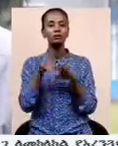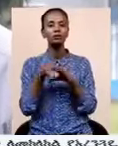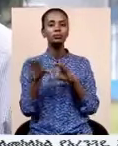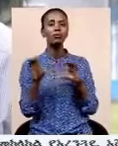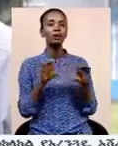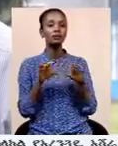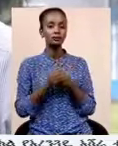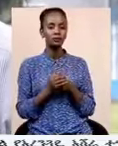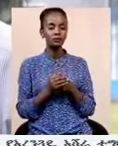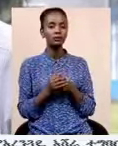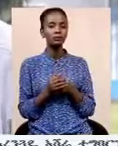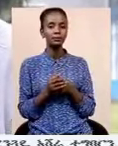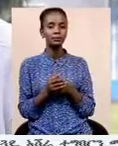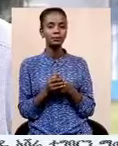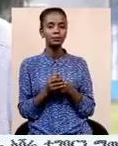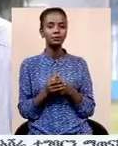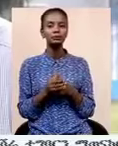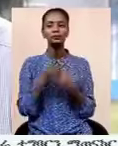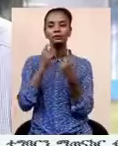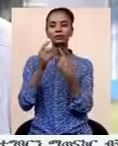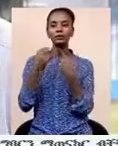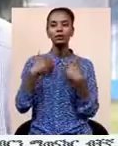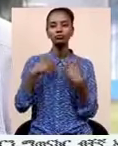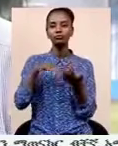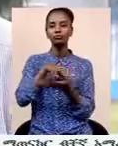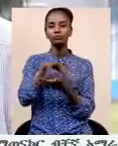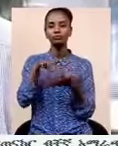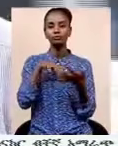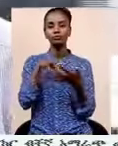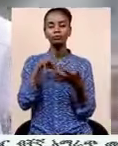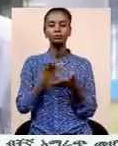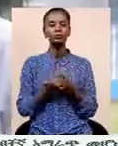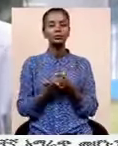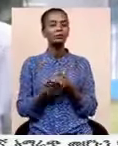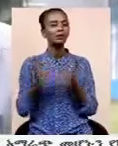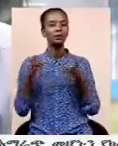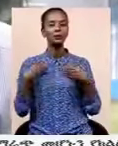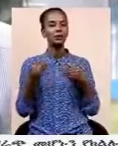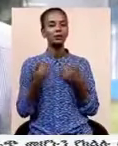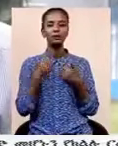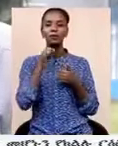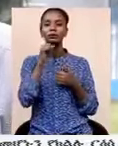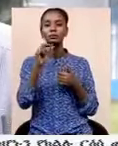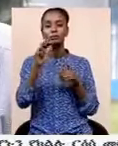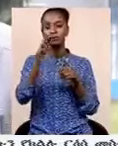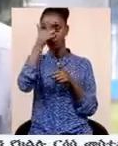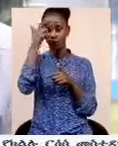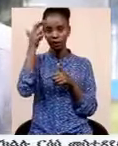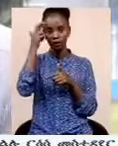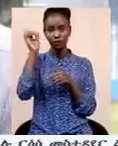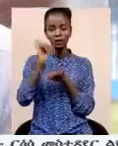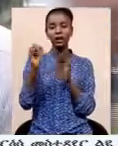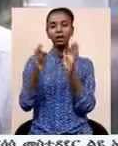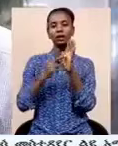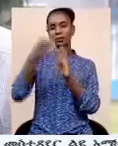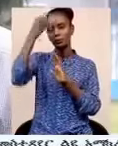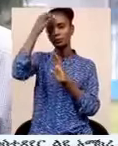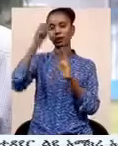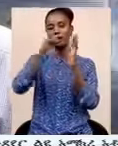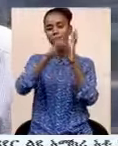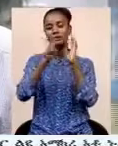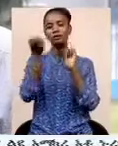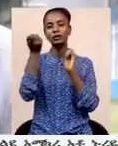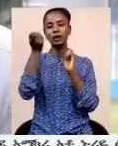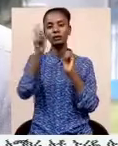በማድረግ እየተነገረ ያለው ውዥንብር ኦልሬዲ ተቀባይነት ያለው አይደለም። ምክንያቱም እንደ ህገ መንግስታችን አንቀጽ